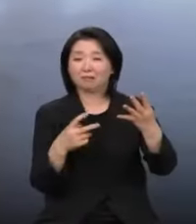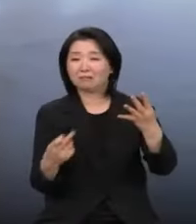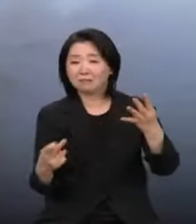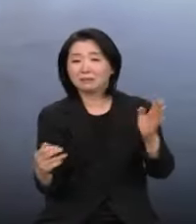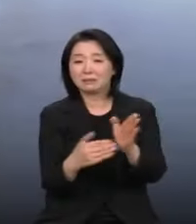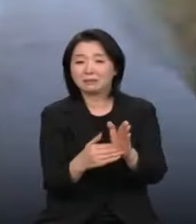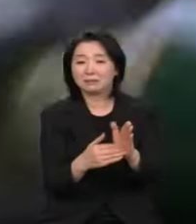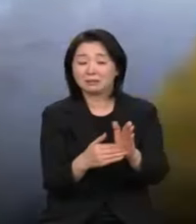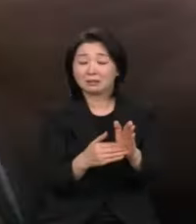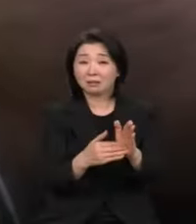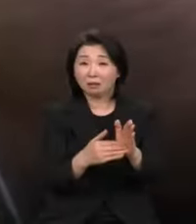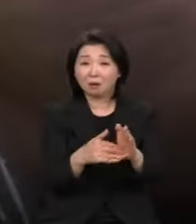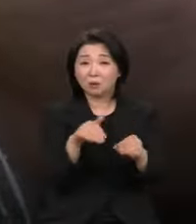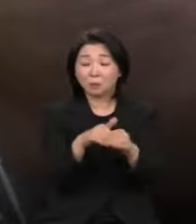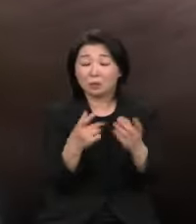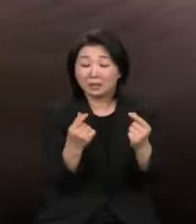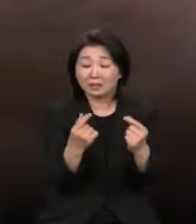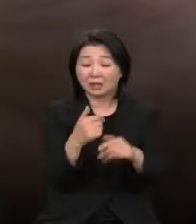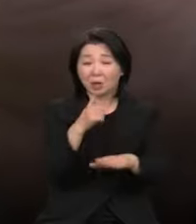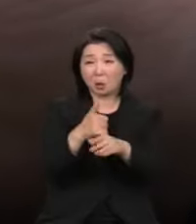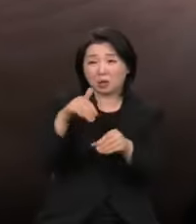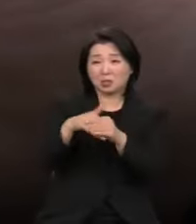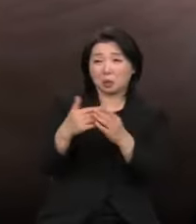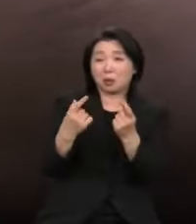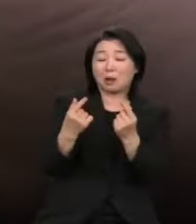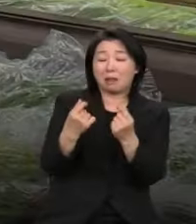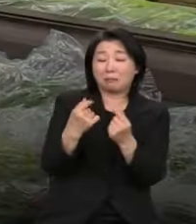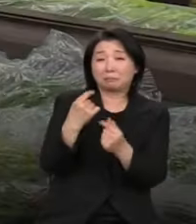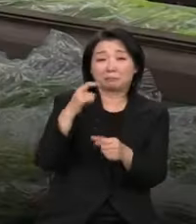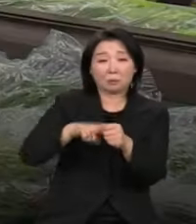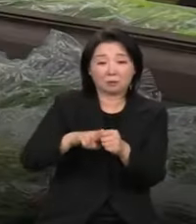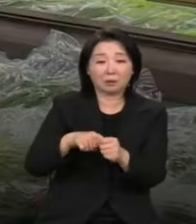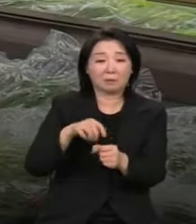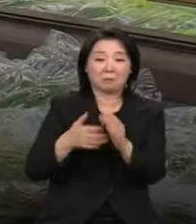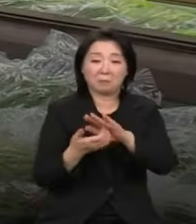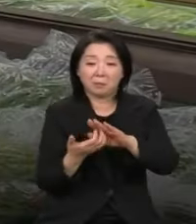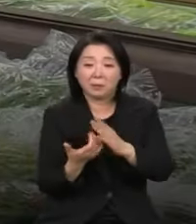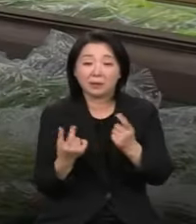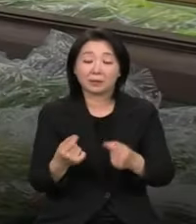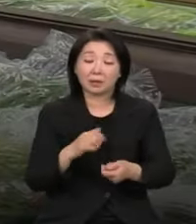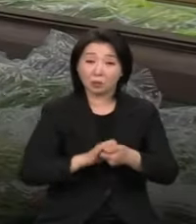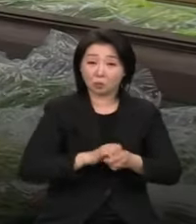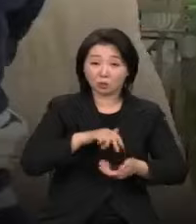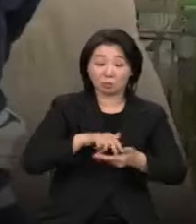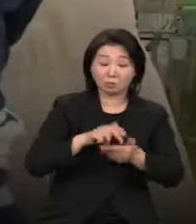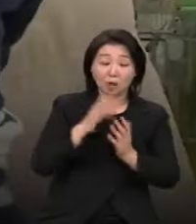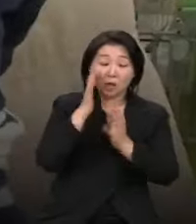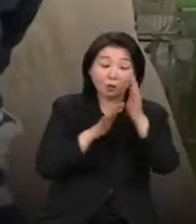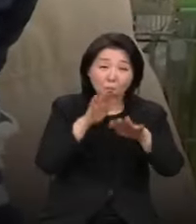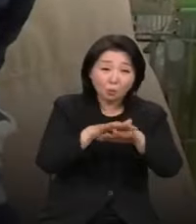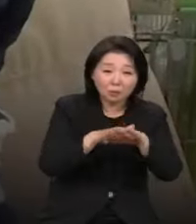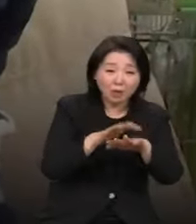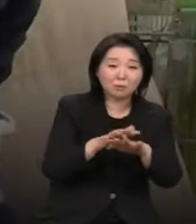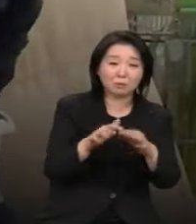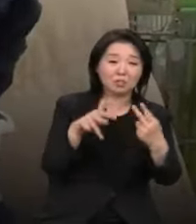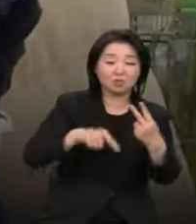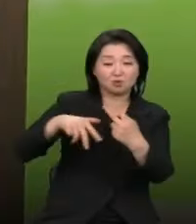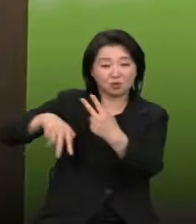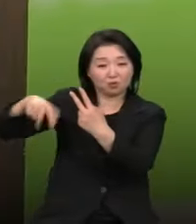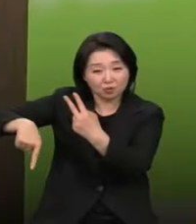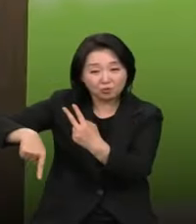이 행사가 선거를 의식한 거 아니냐는 시선도 있습니다. 이에 대해 농협 측은 농산물 가격을 2주 단위로 설정하다